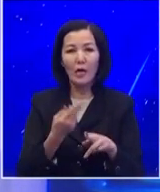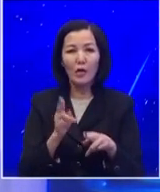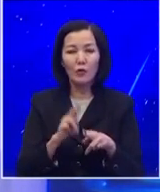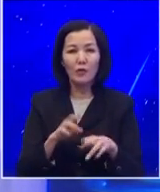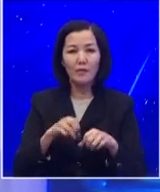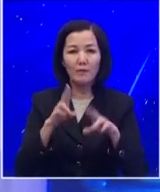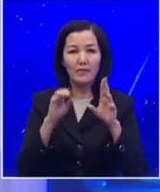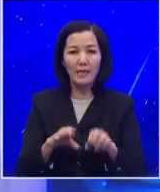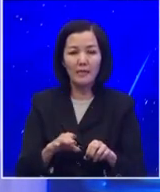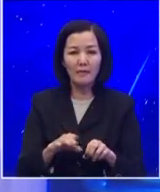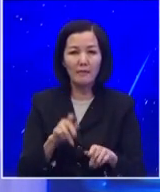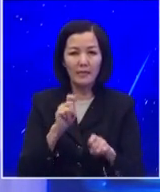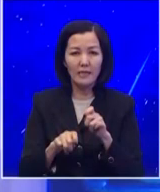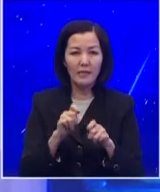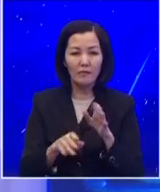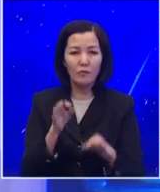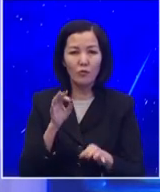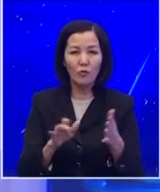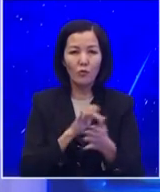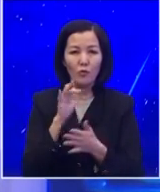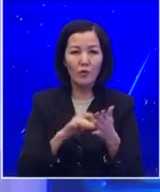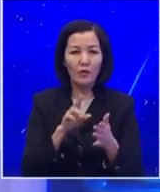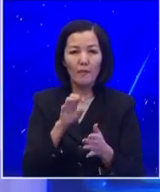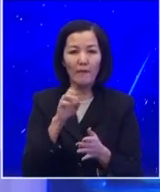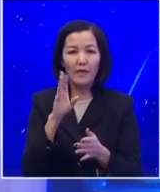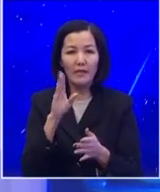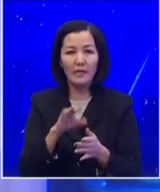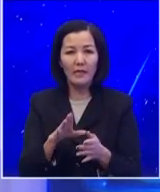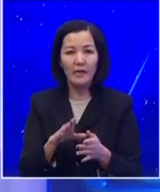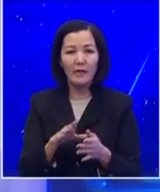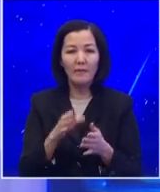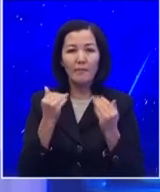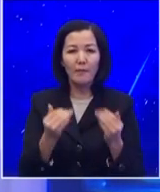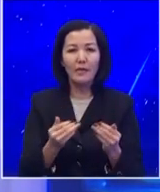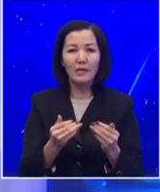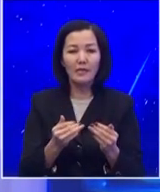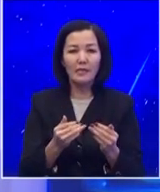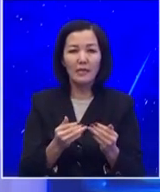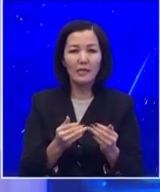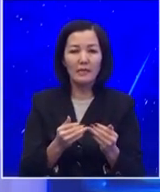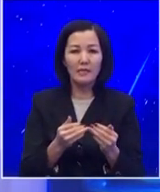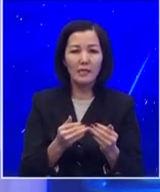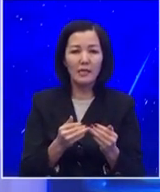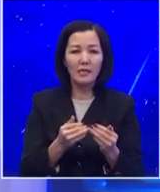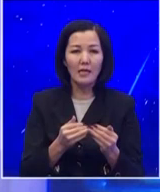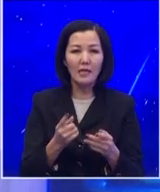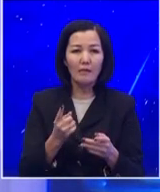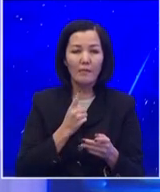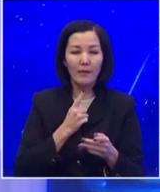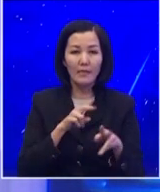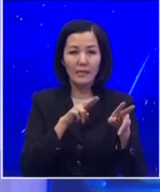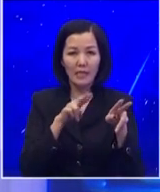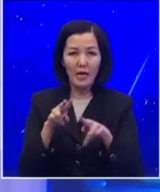которого специализированным следственным судом города Павлодара санкционирована мера пресечения в виде содержания под